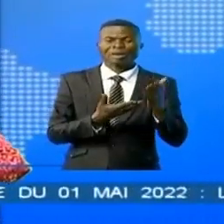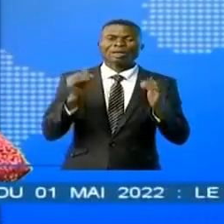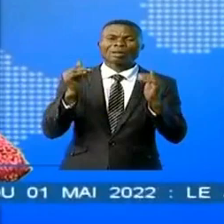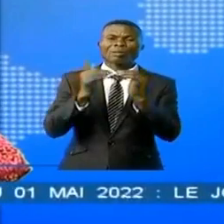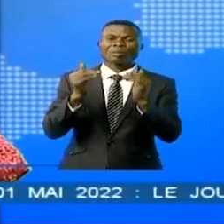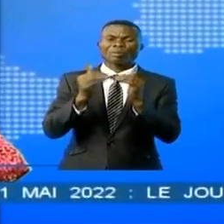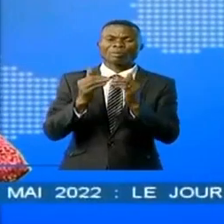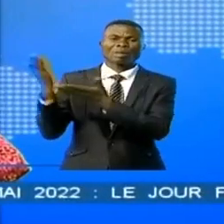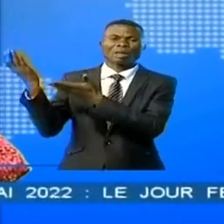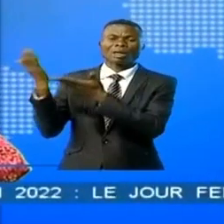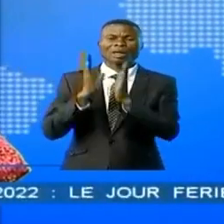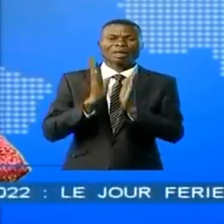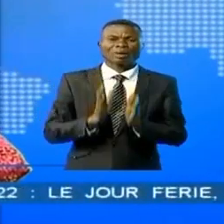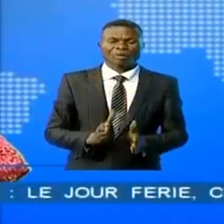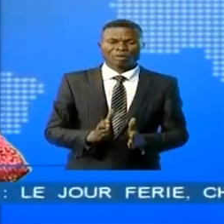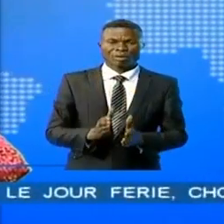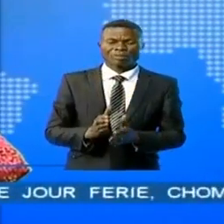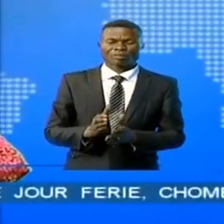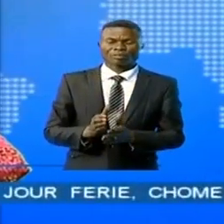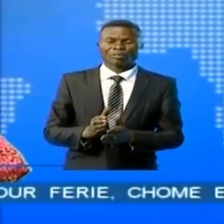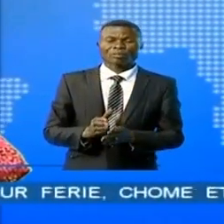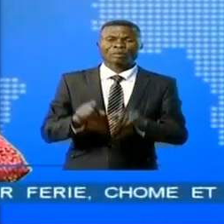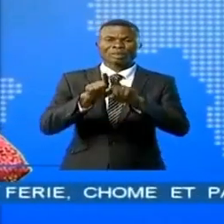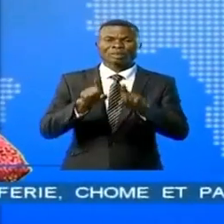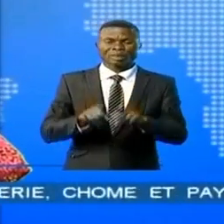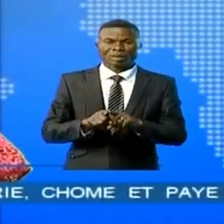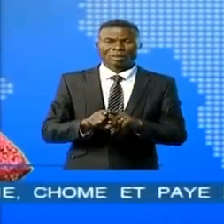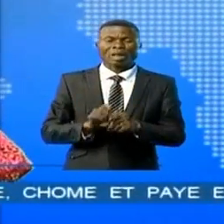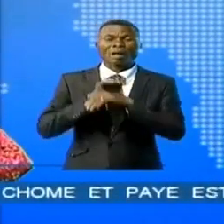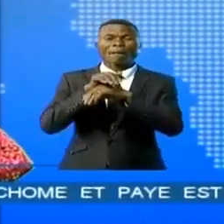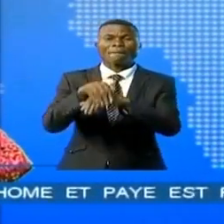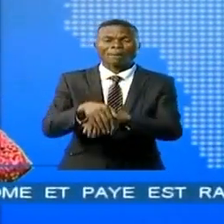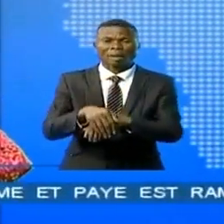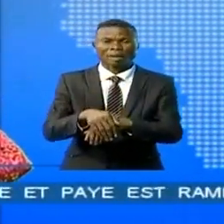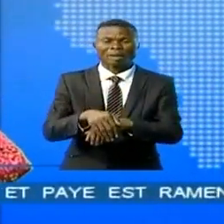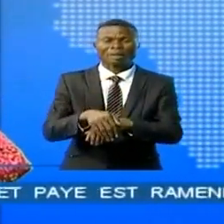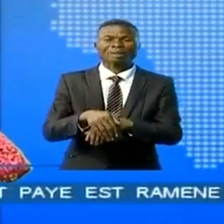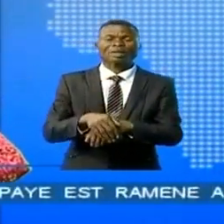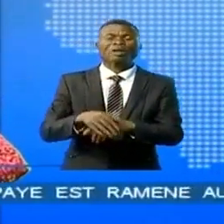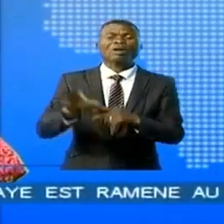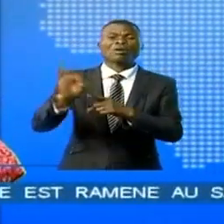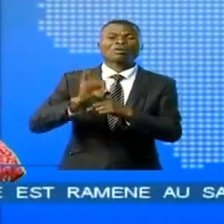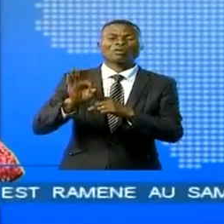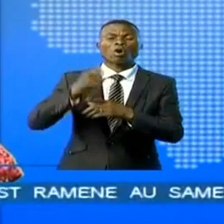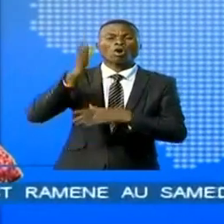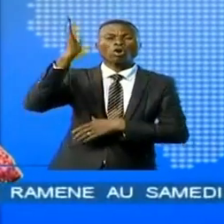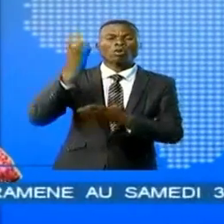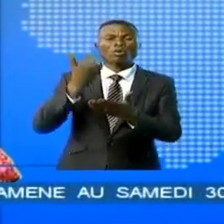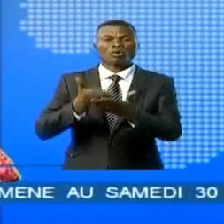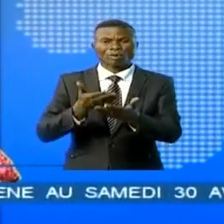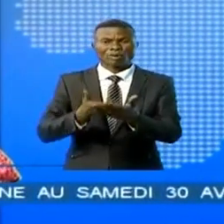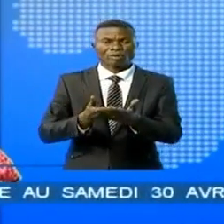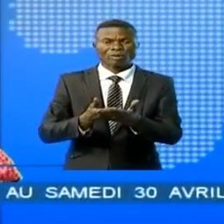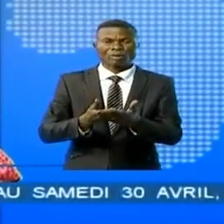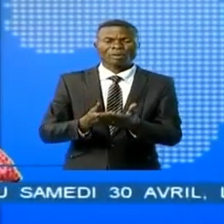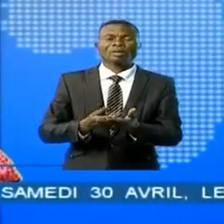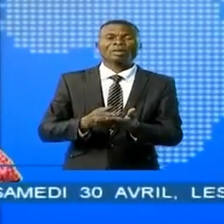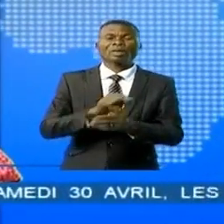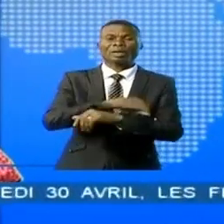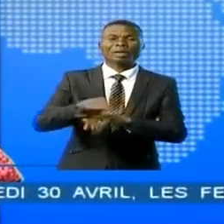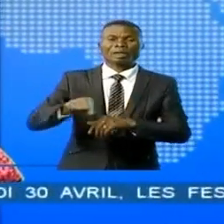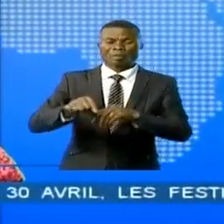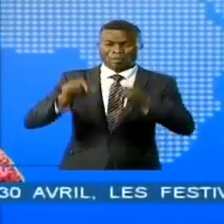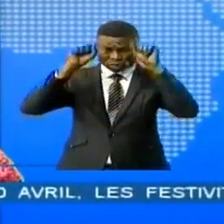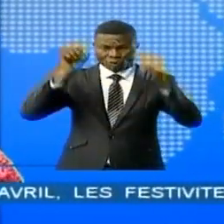investissements prennent prénom et prennent également part à cette conférence les délégués de la présidence de la république